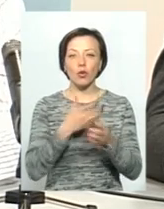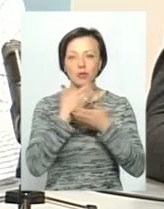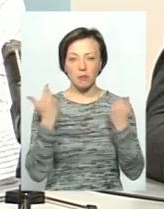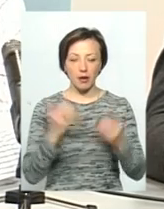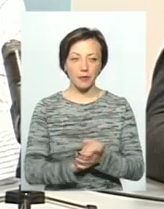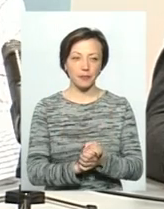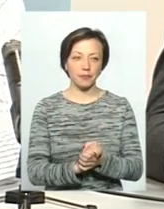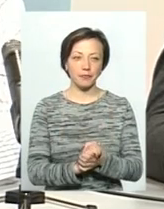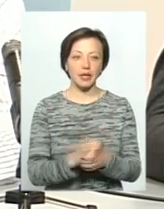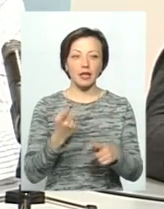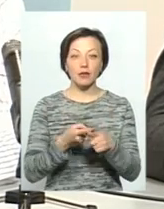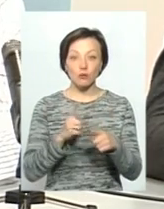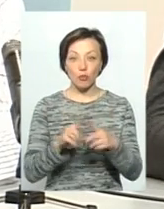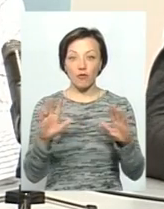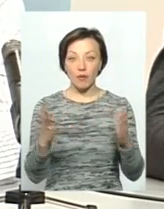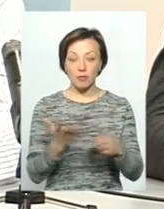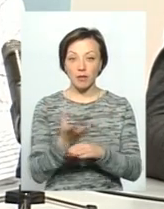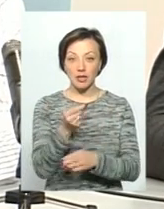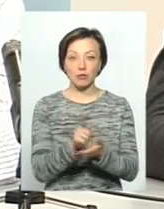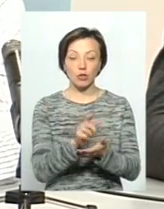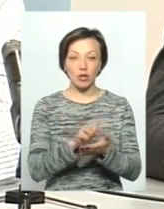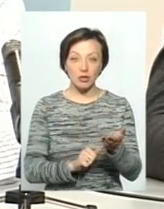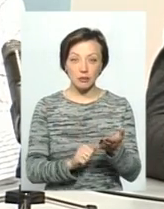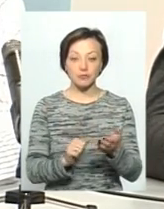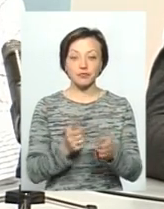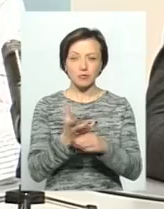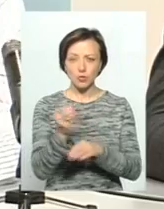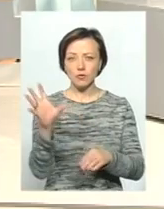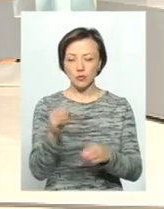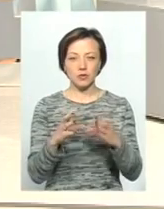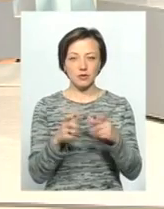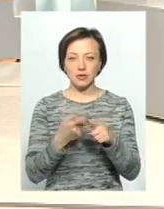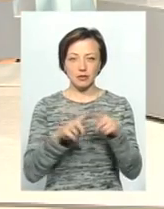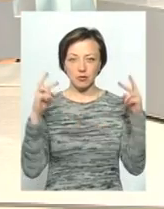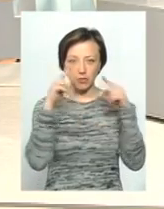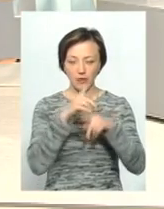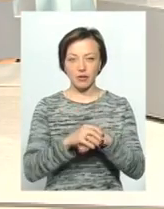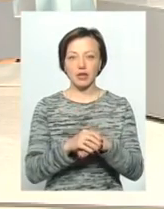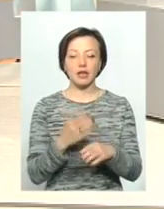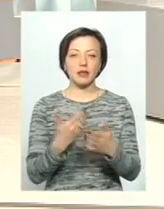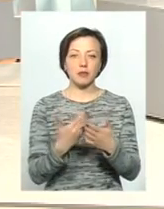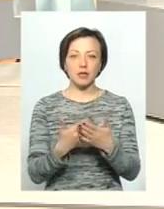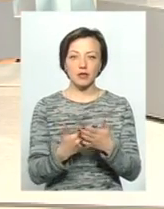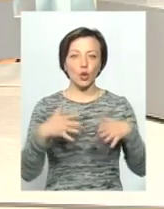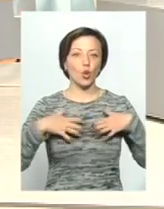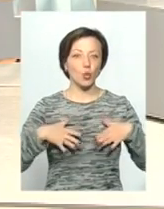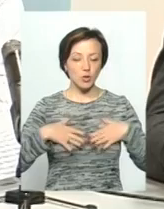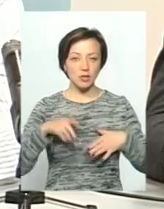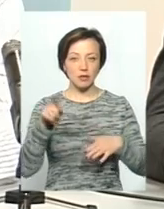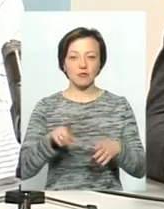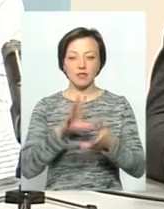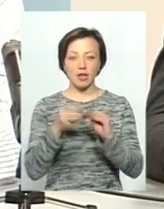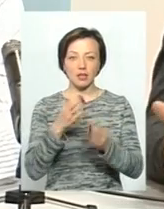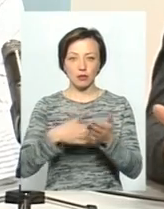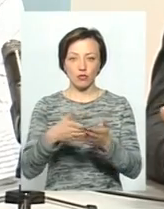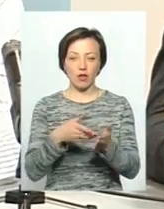І в цьому випадку платити податки, як платять у всьому світі, ну це просто неправильно. взяти, наприклад, ту же Грузію, вони взагалі